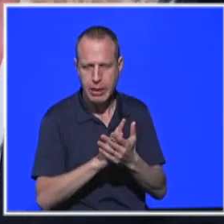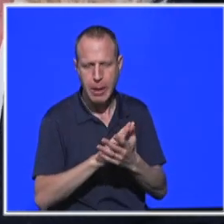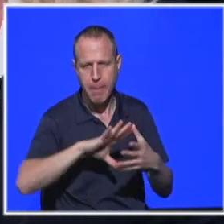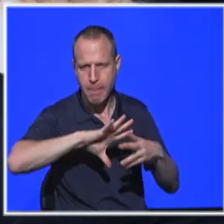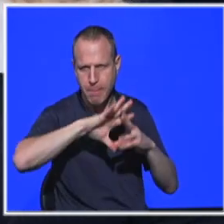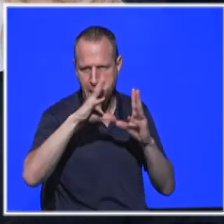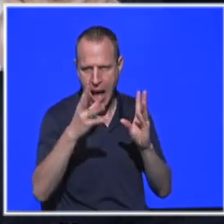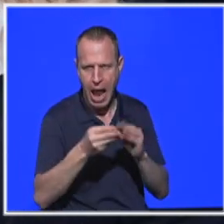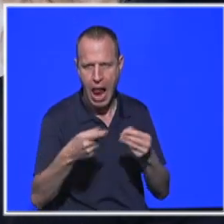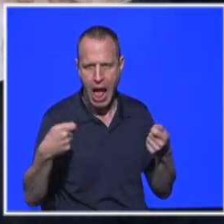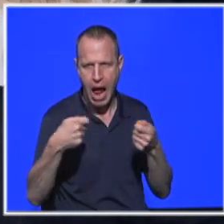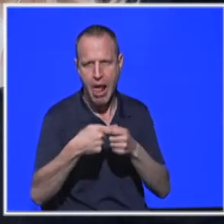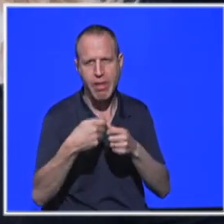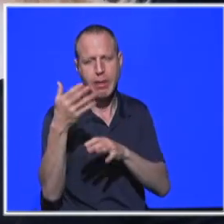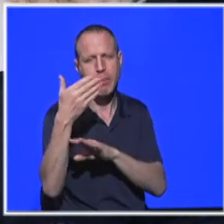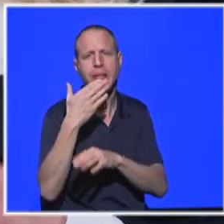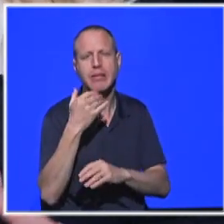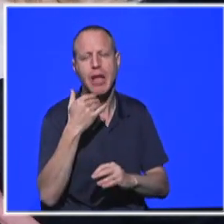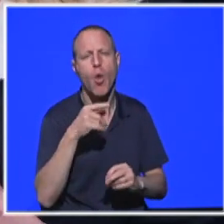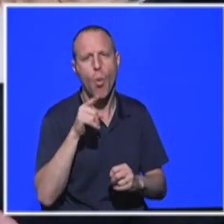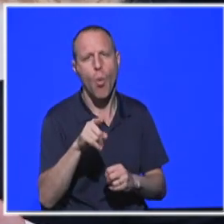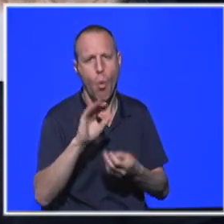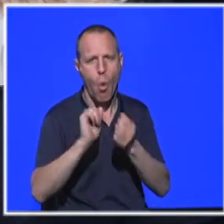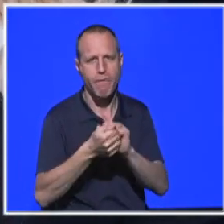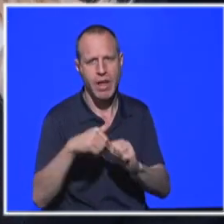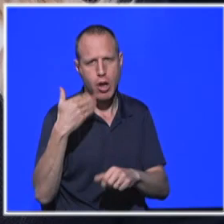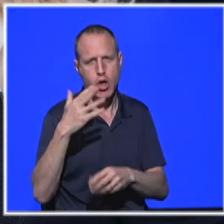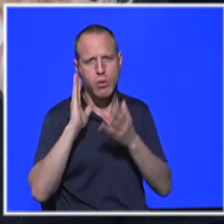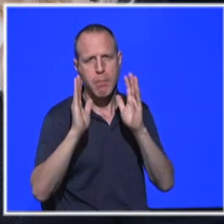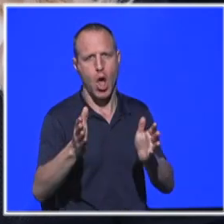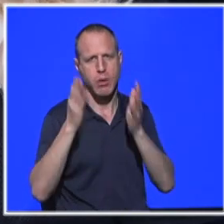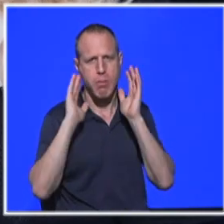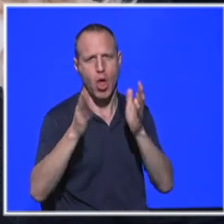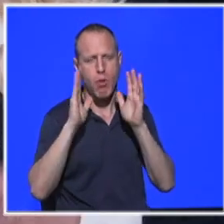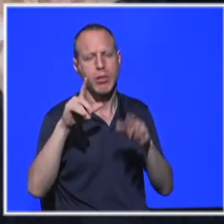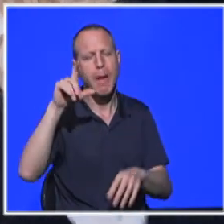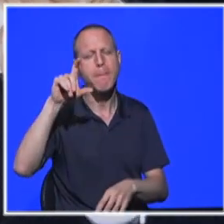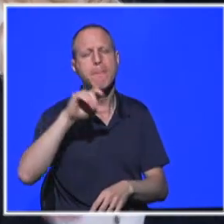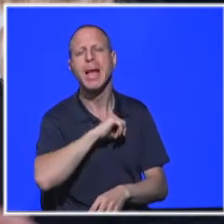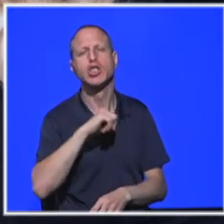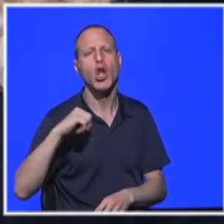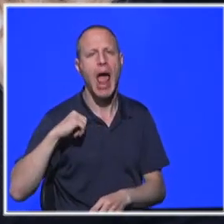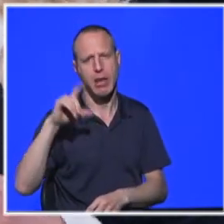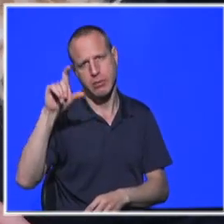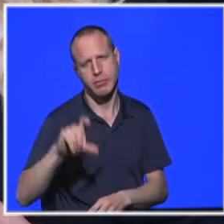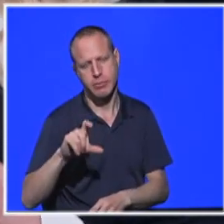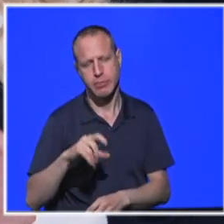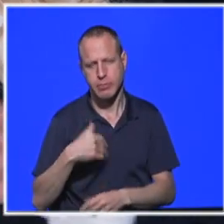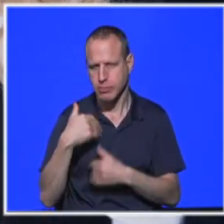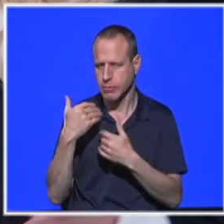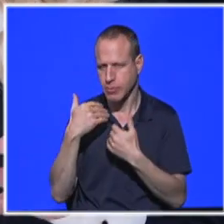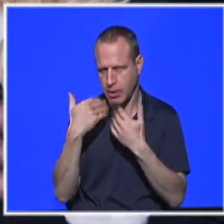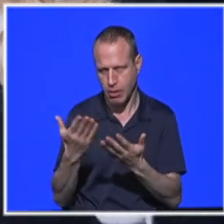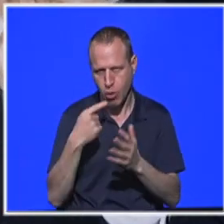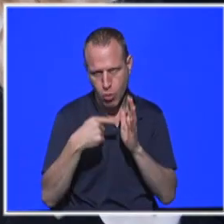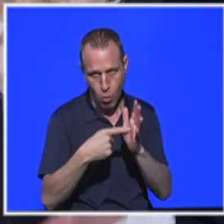מהכלל הרלוונטי במדינת ישראל, הוא הופך להיות למאוד מאוד מאוד פרסונלי. אני אתן לך דוגמה, אבל קלאסית,